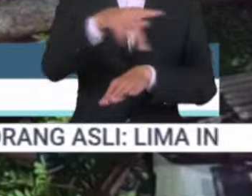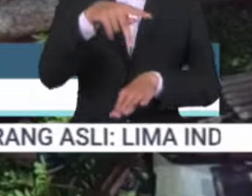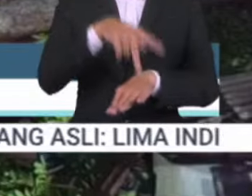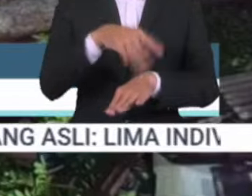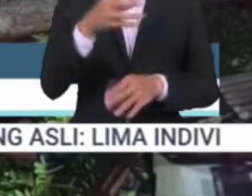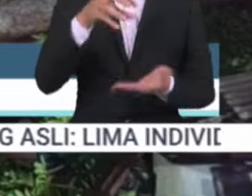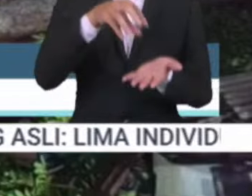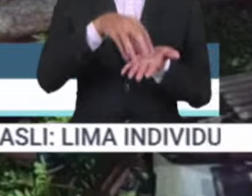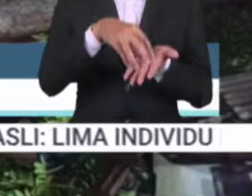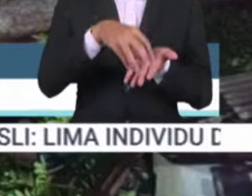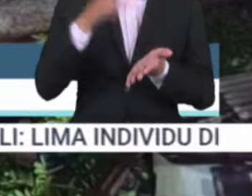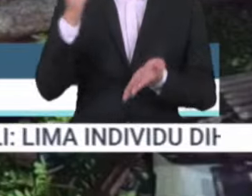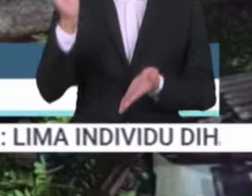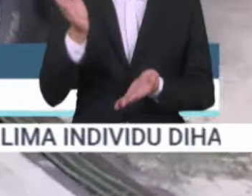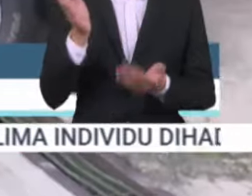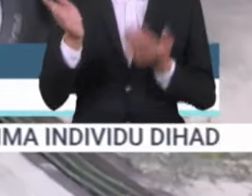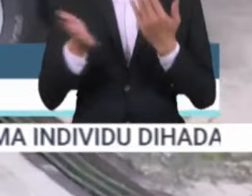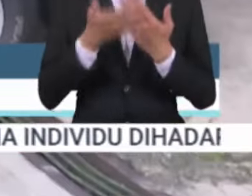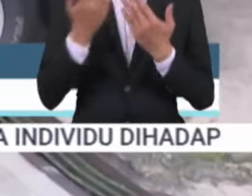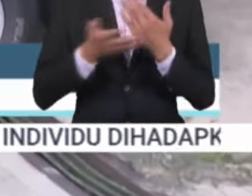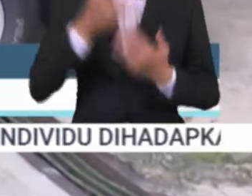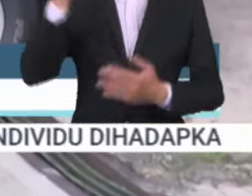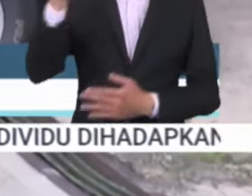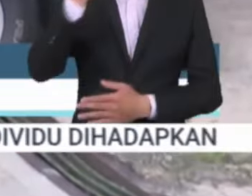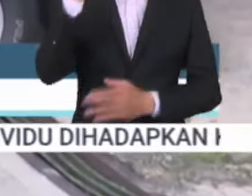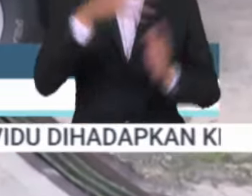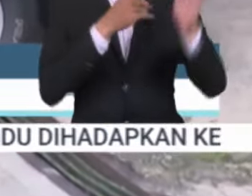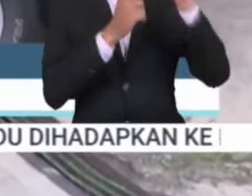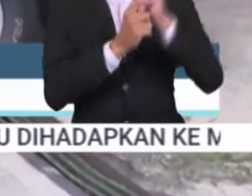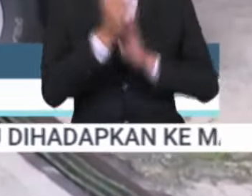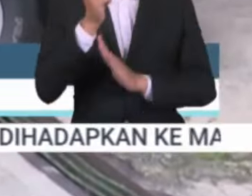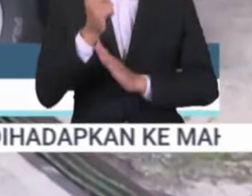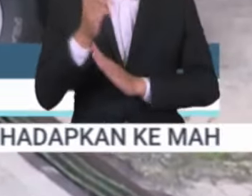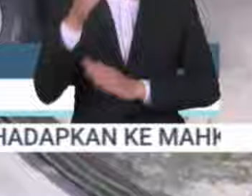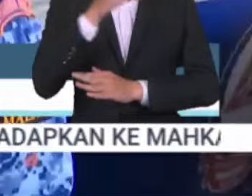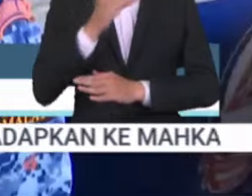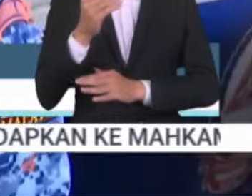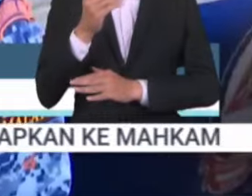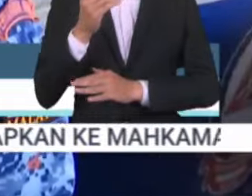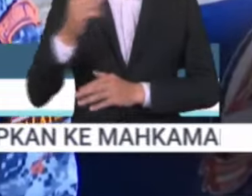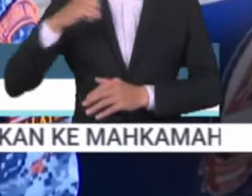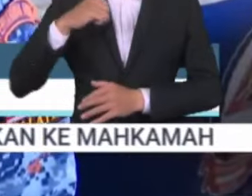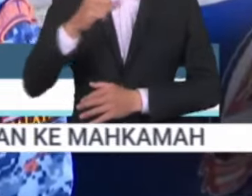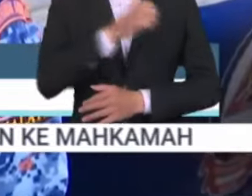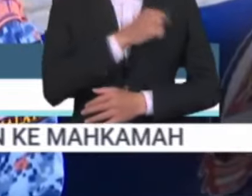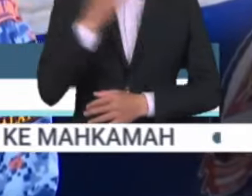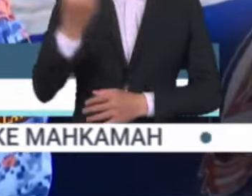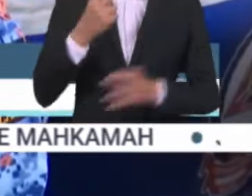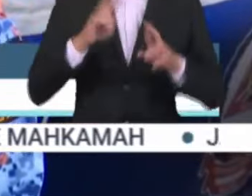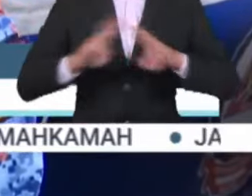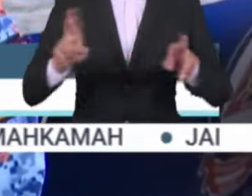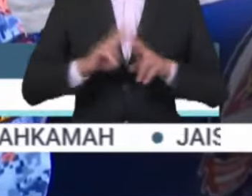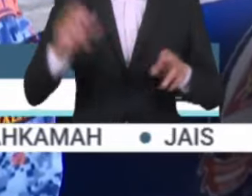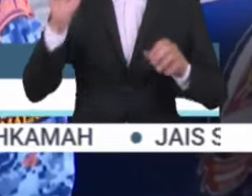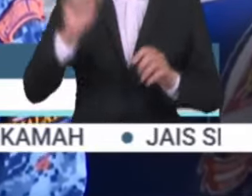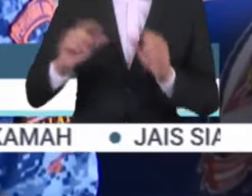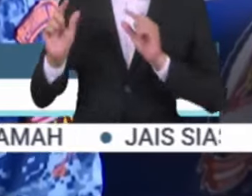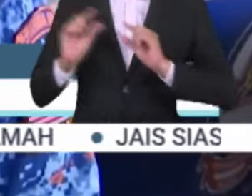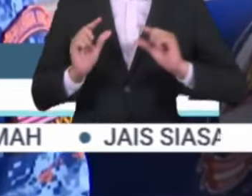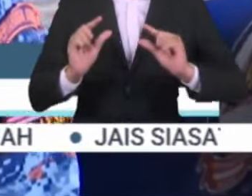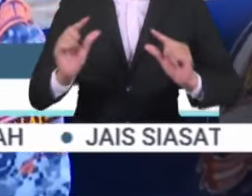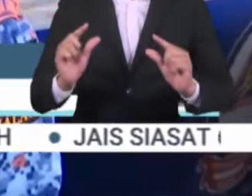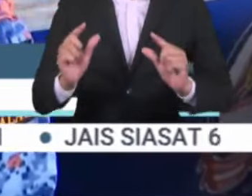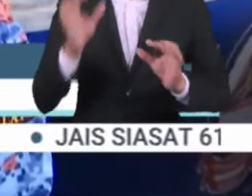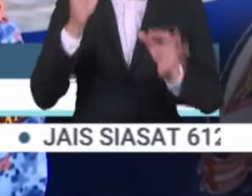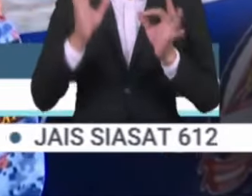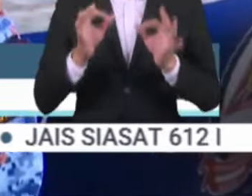terkena dengan angin kencang tu memang sangat tinggi lah. Memastikan anggota kita sentiasa bersedia dan boleh digerakkan pada bila-bila masa